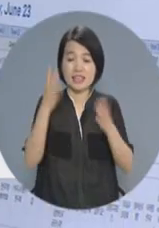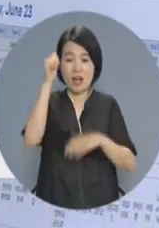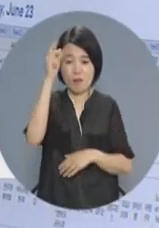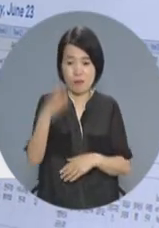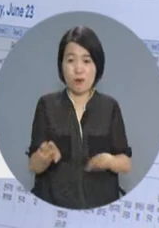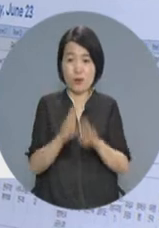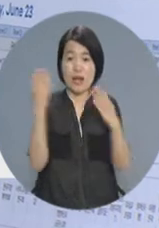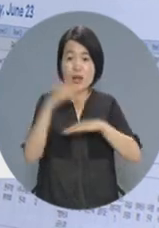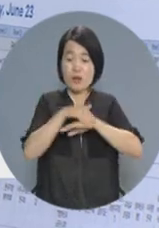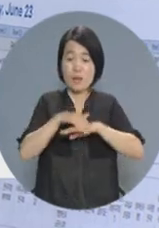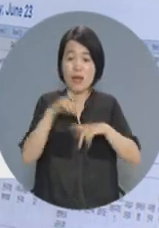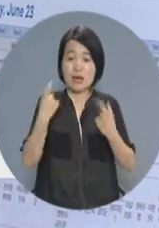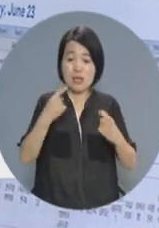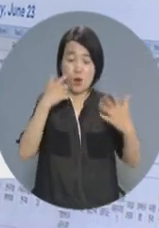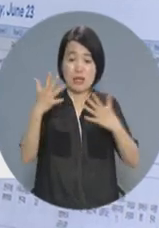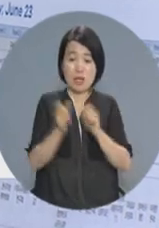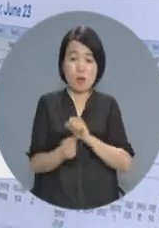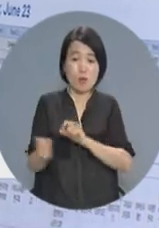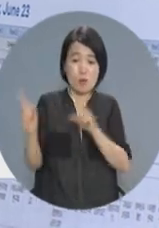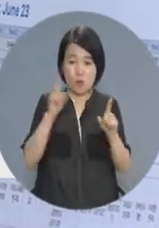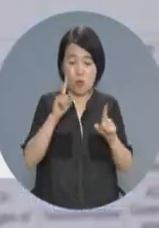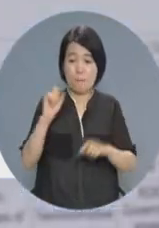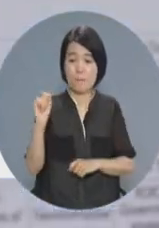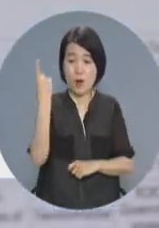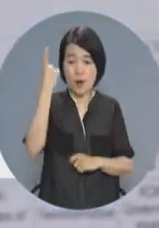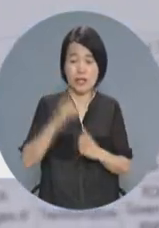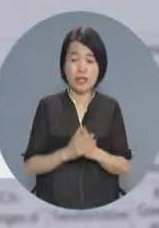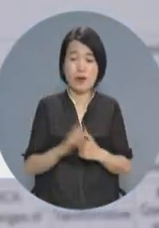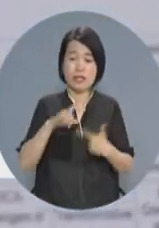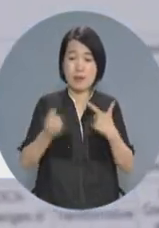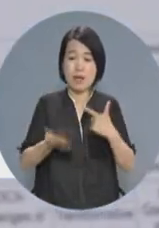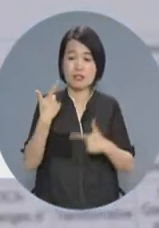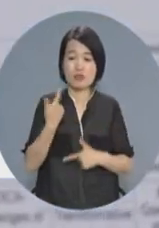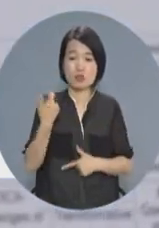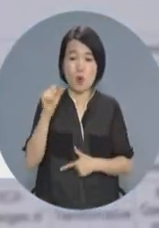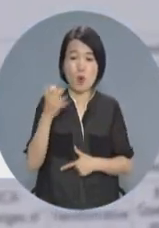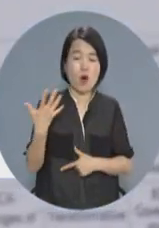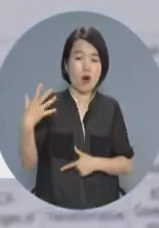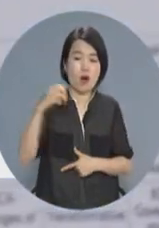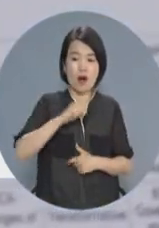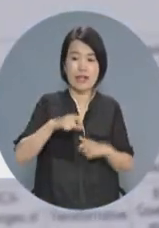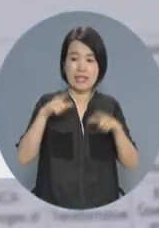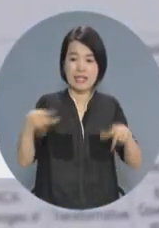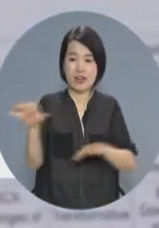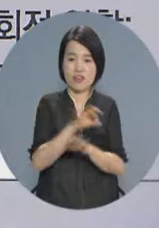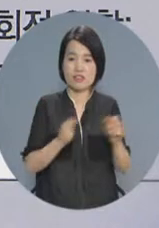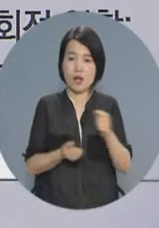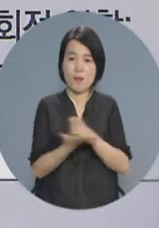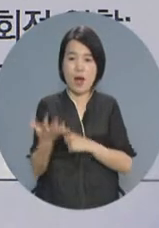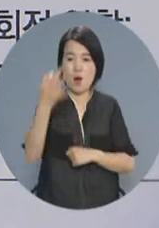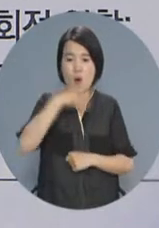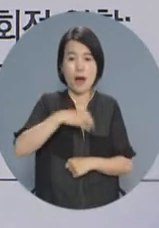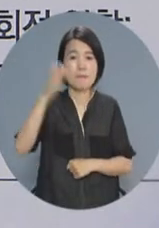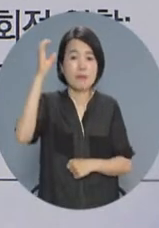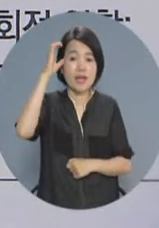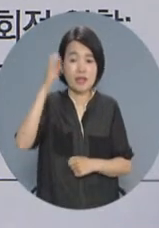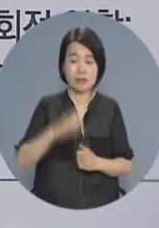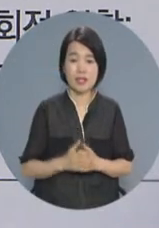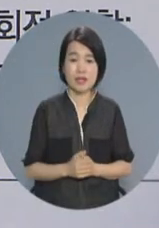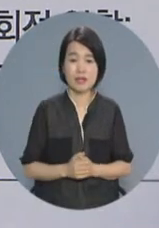예정이며 이처럼 뚜렷한 회복세에 힘입어 상반기에만 65억여 원의 지역경제 파급 효과가